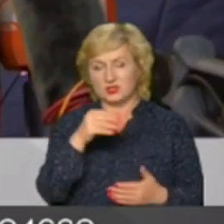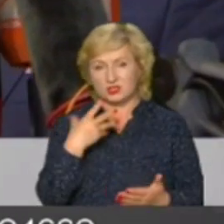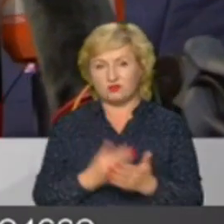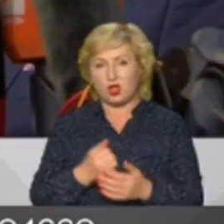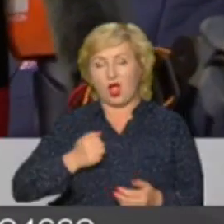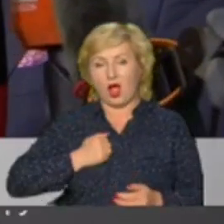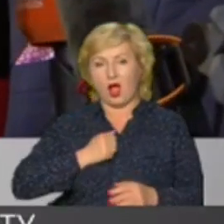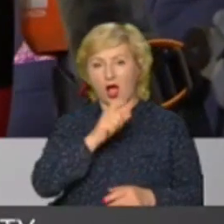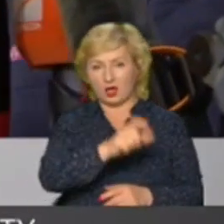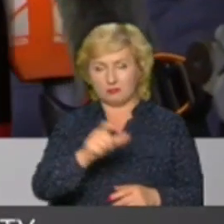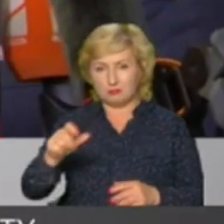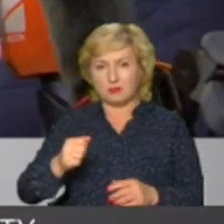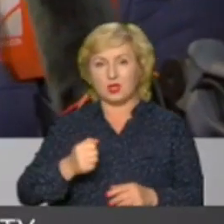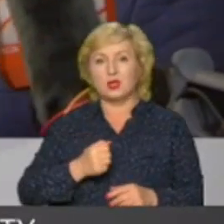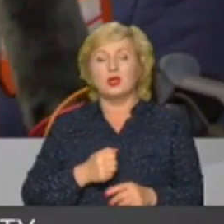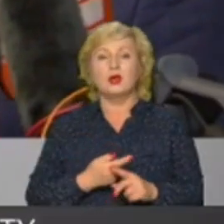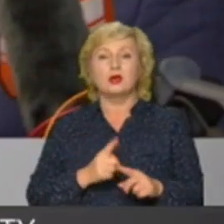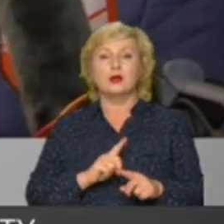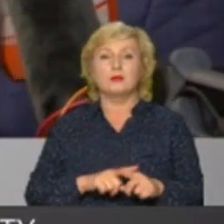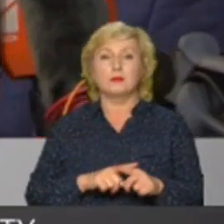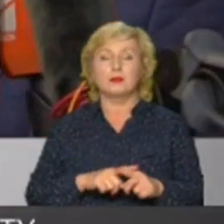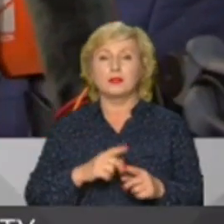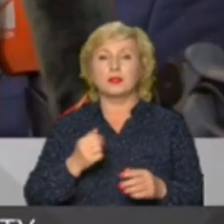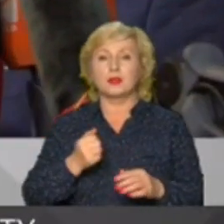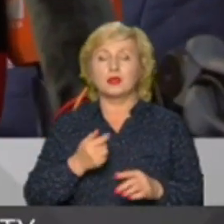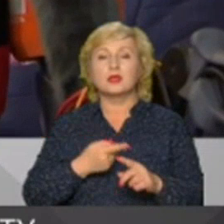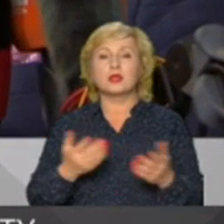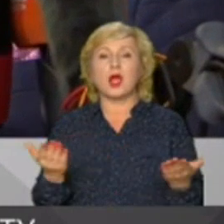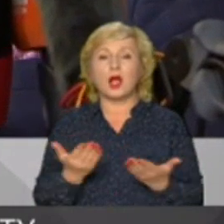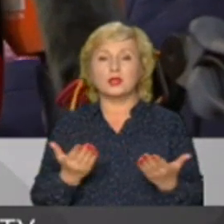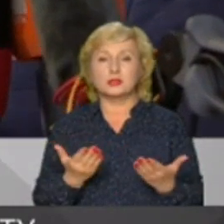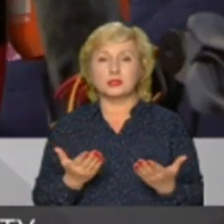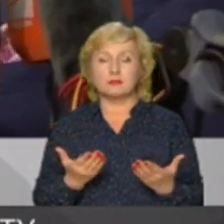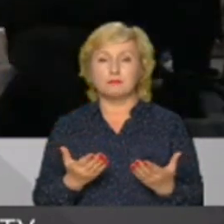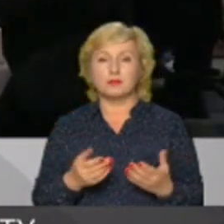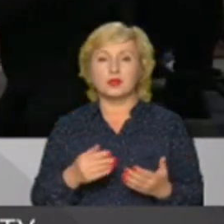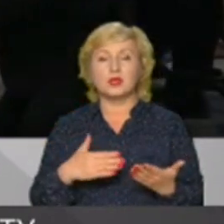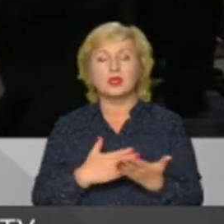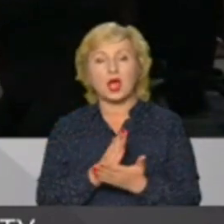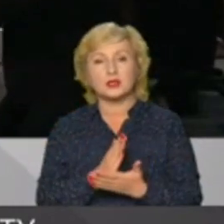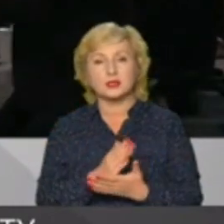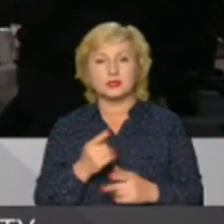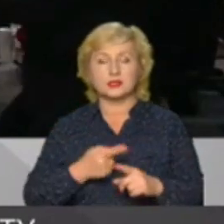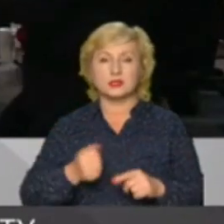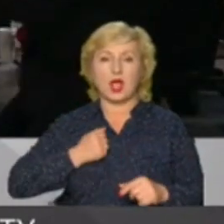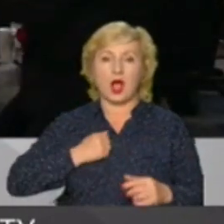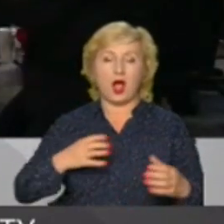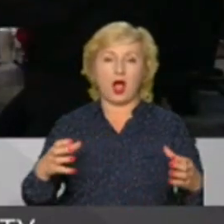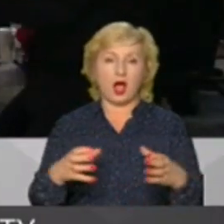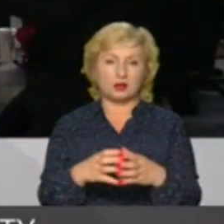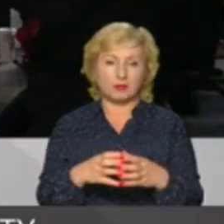армія, і скоріше питання в тому, яка це в якісності цієї армії. І тут,